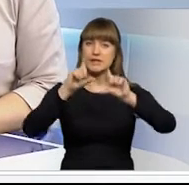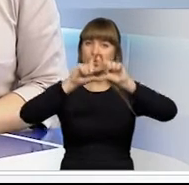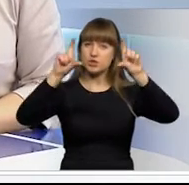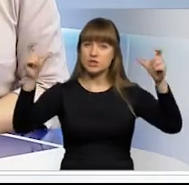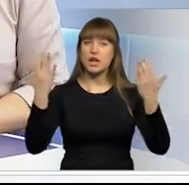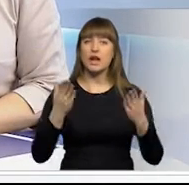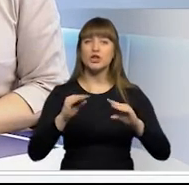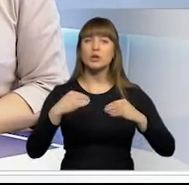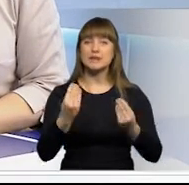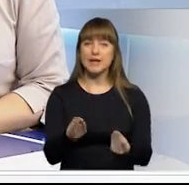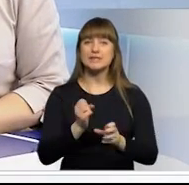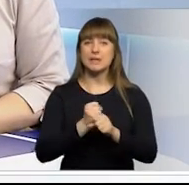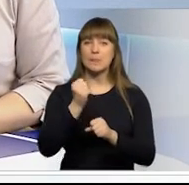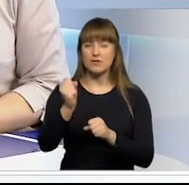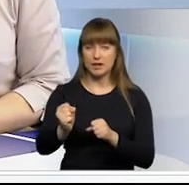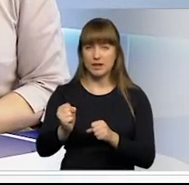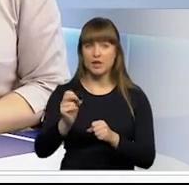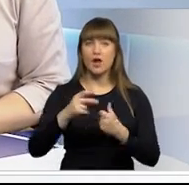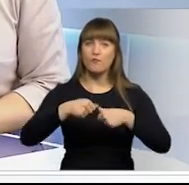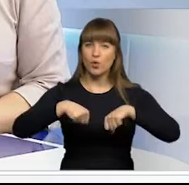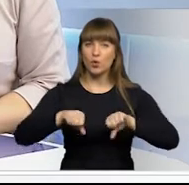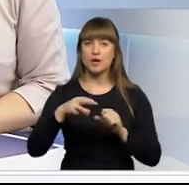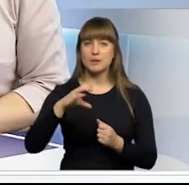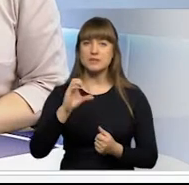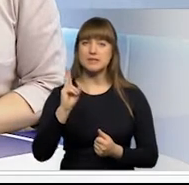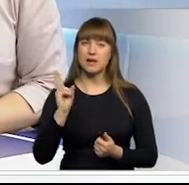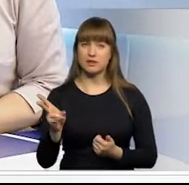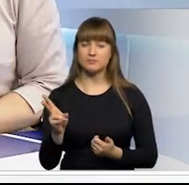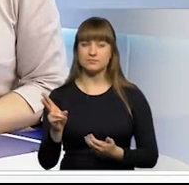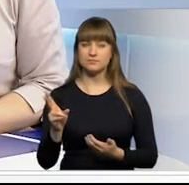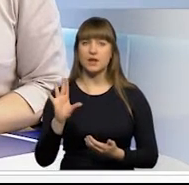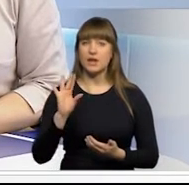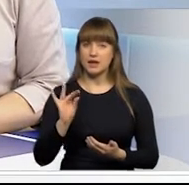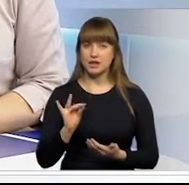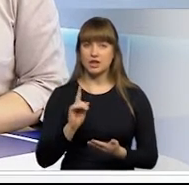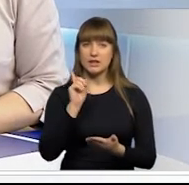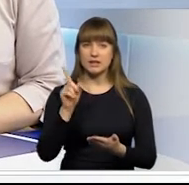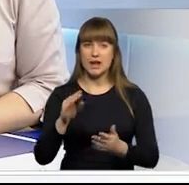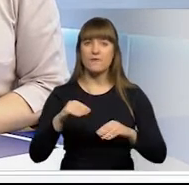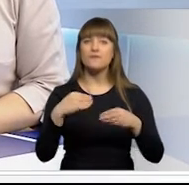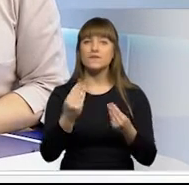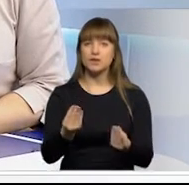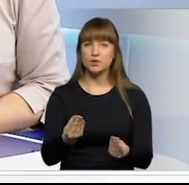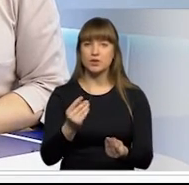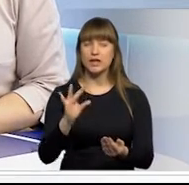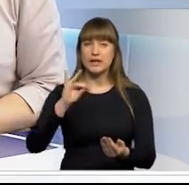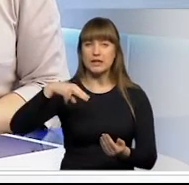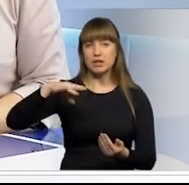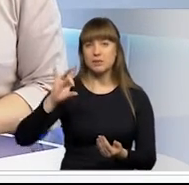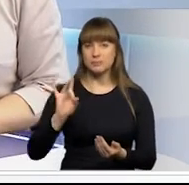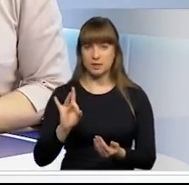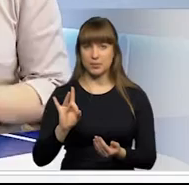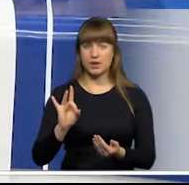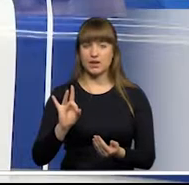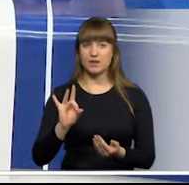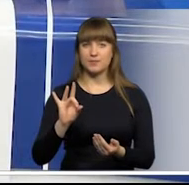даст направление в органы МСЭК, и там выдадут индивидуальную программу реабилитации и